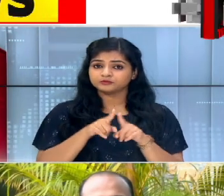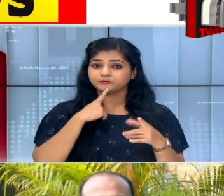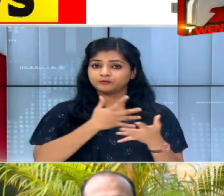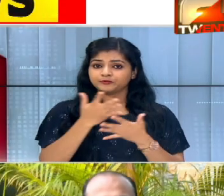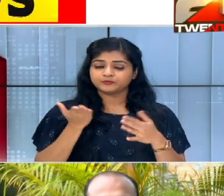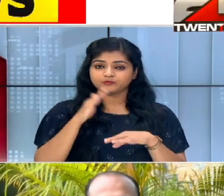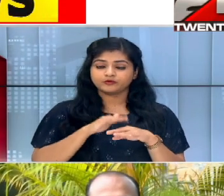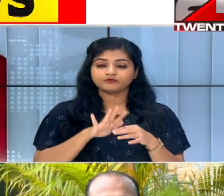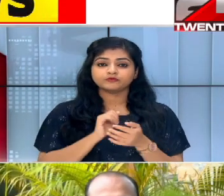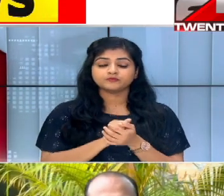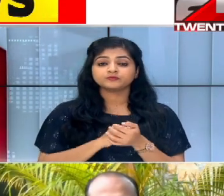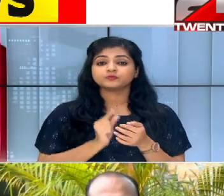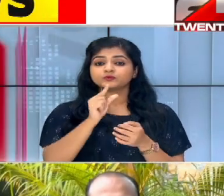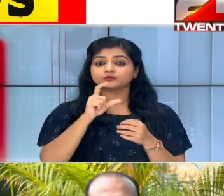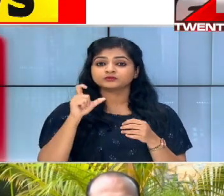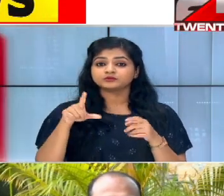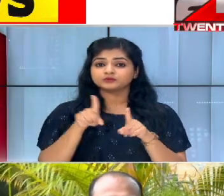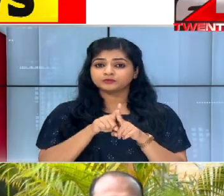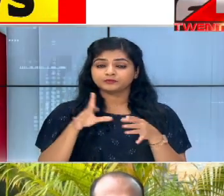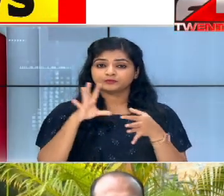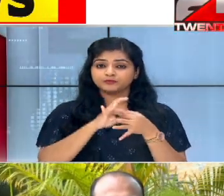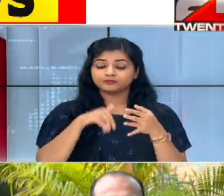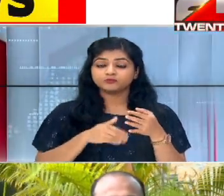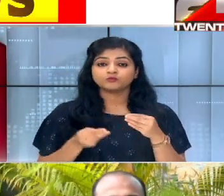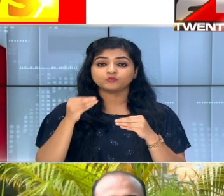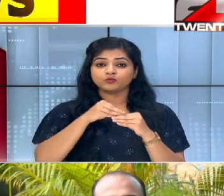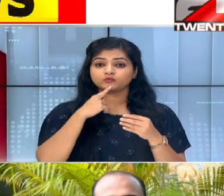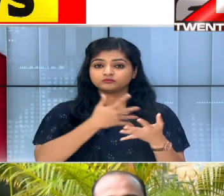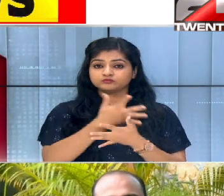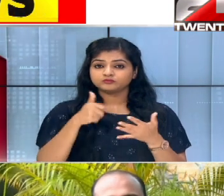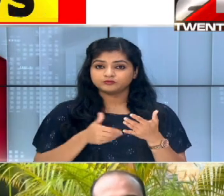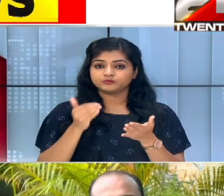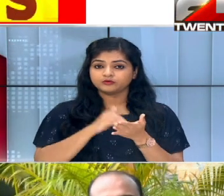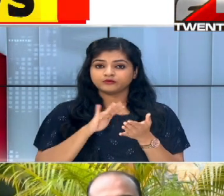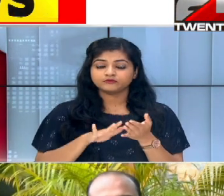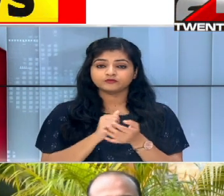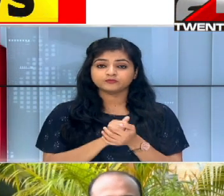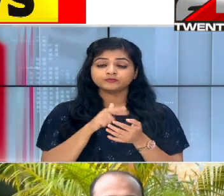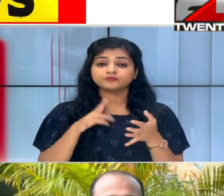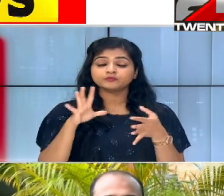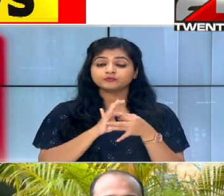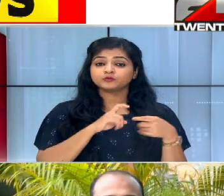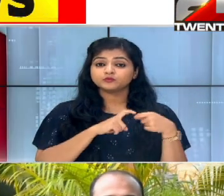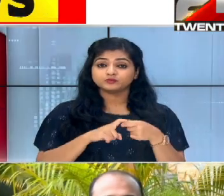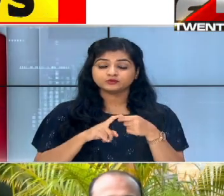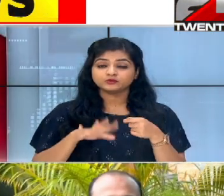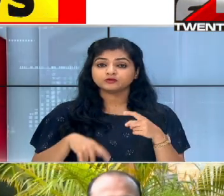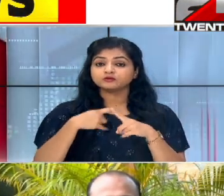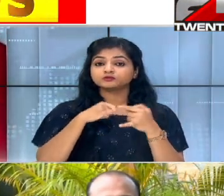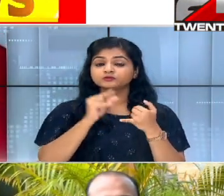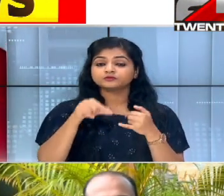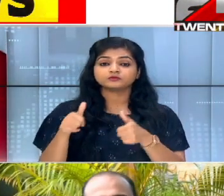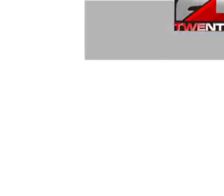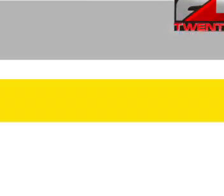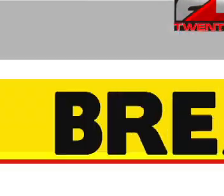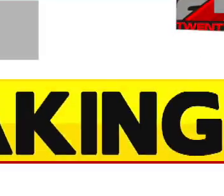സിവിൽ കോഡുമായി ബന്ധപ്പെട്ട് ആ ചർച്ചകൾ കുറച്ചുകൂടിയും ശക്തി പറഞ്ഞിട്ടുണ്ട് അല്ലെങ്കിൽ ചൂട് പകർന്നിട്ടുണ്ട്. അതുമായി ബന്ധപ്പെട്ടുള്ള ചോദ്യങ്ങൾക്ക് സുധാകരൻ പറഞ്ഞത് ലീഗിന്, മുസ്ലിം ലീഗിന്